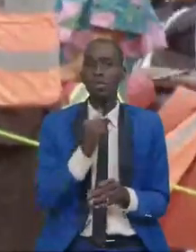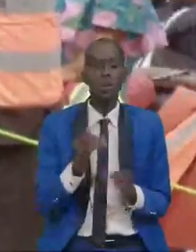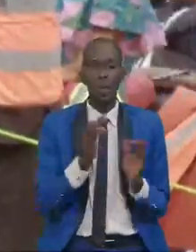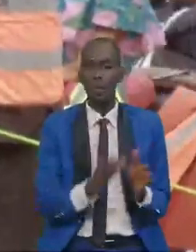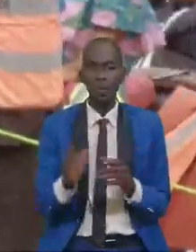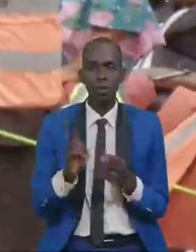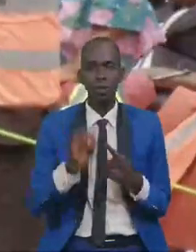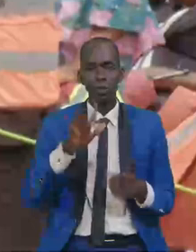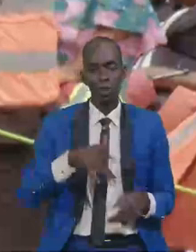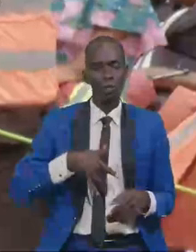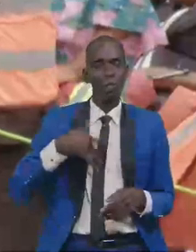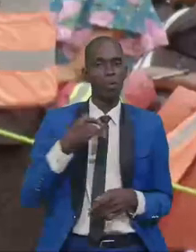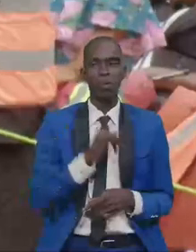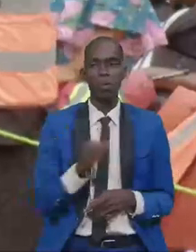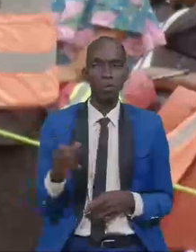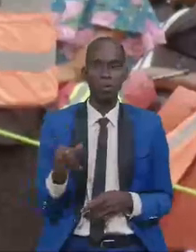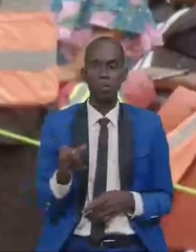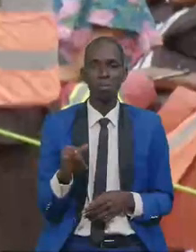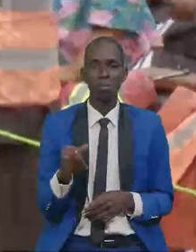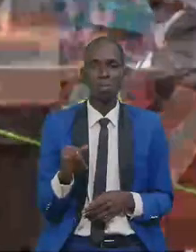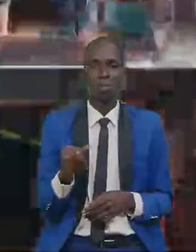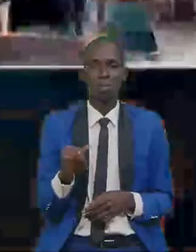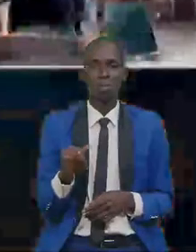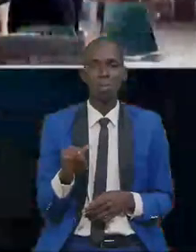pas selon tes sentiments.